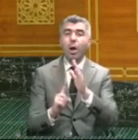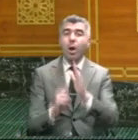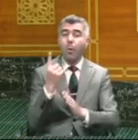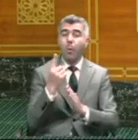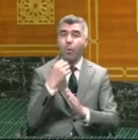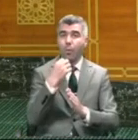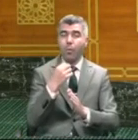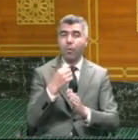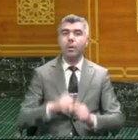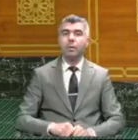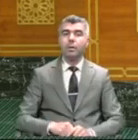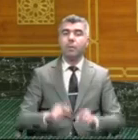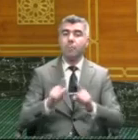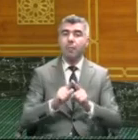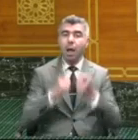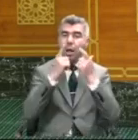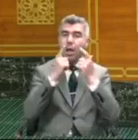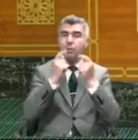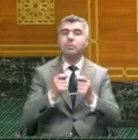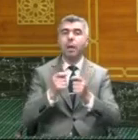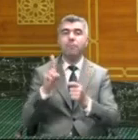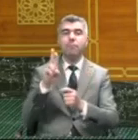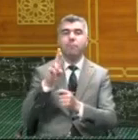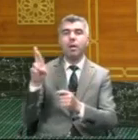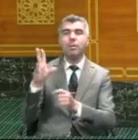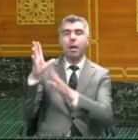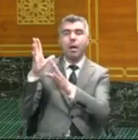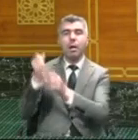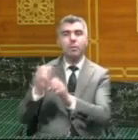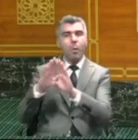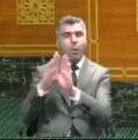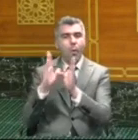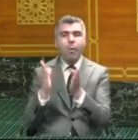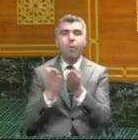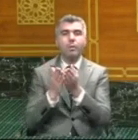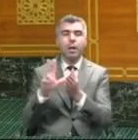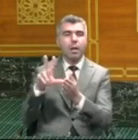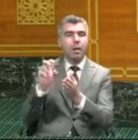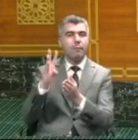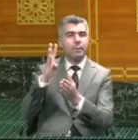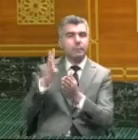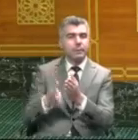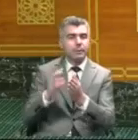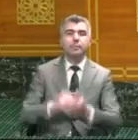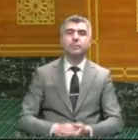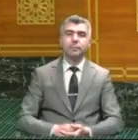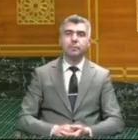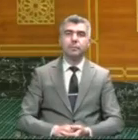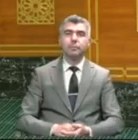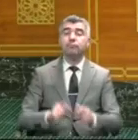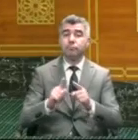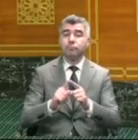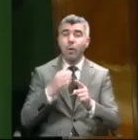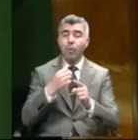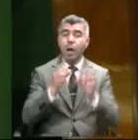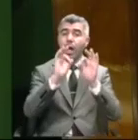رؤيه ملكيه ساميه وشموليه هذه الرؤيه الشموليه عندها عدد